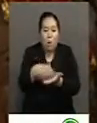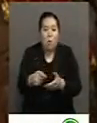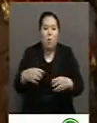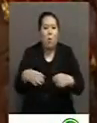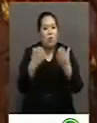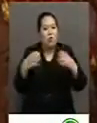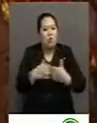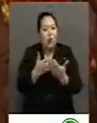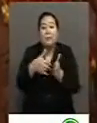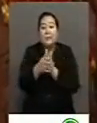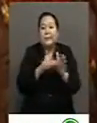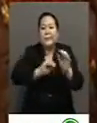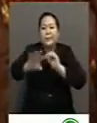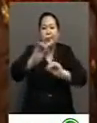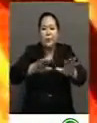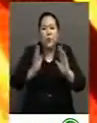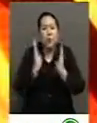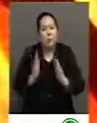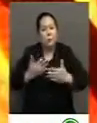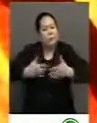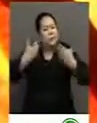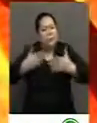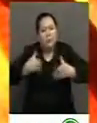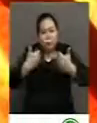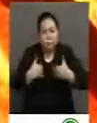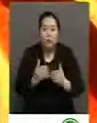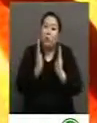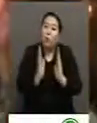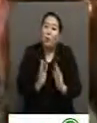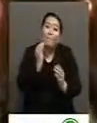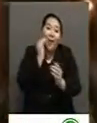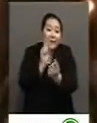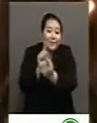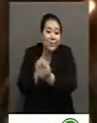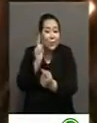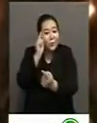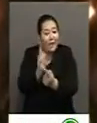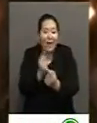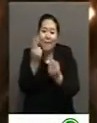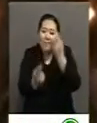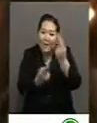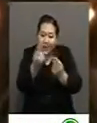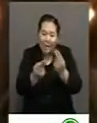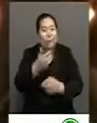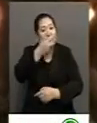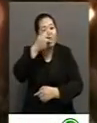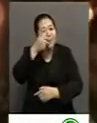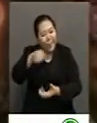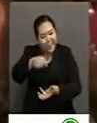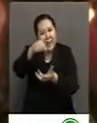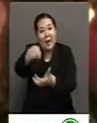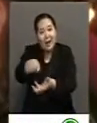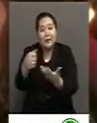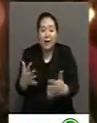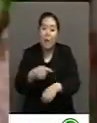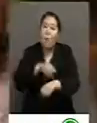ใหญ่ที่สุดของชาวฮินดูโดยผู้คนจะไปเยี่ยมเยียนเพื่อนบ้านนะคะแล้วก็มอบขนมหวานให้กันจากนั้นช่วงเย็นจะมาร่วมกันสวดมน